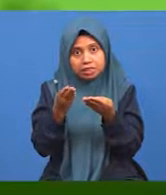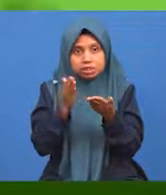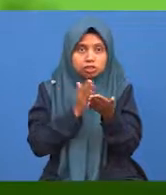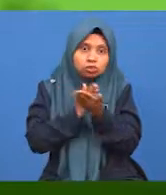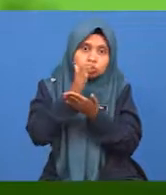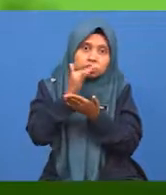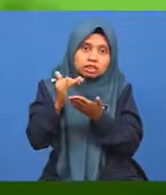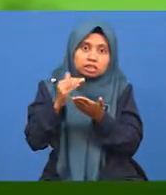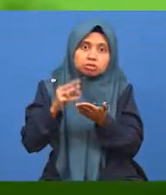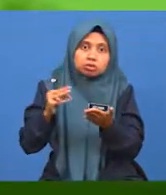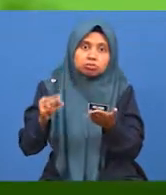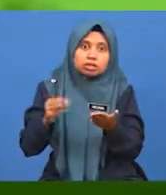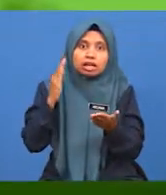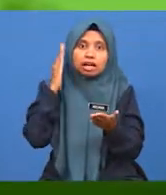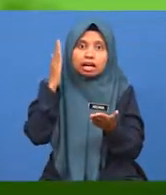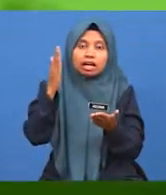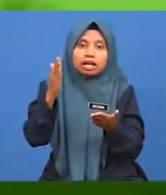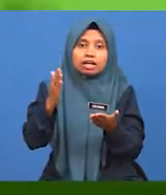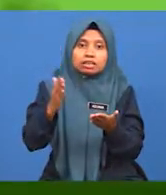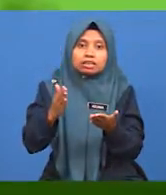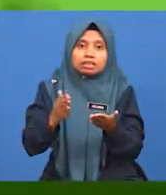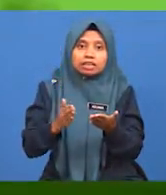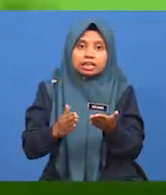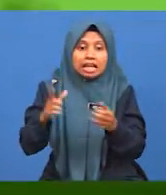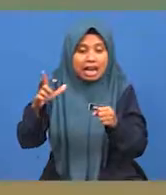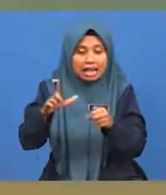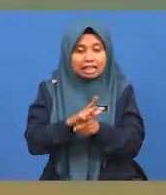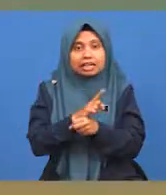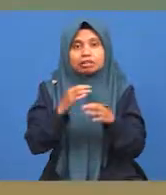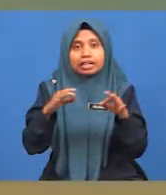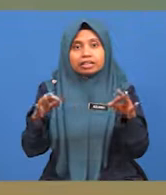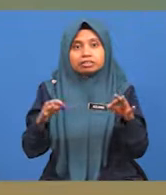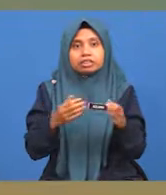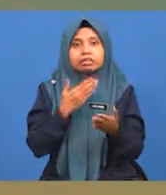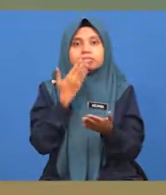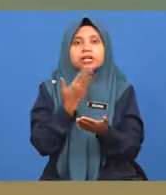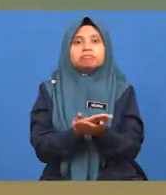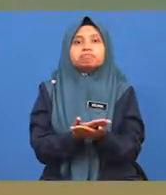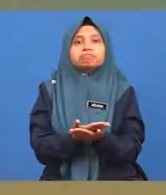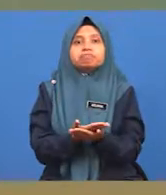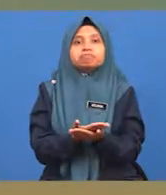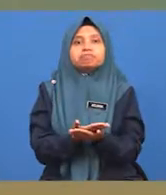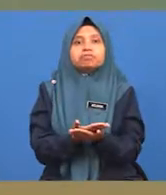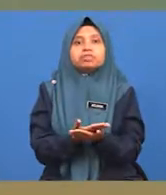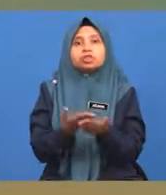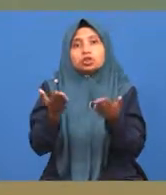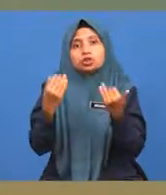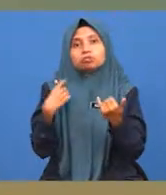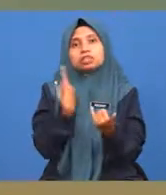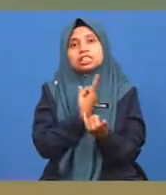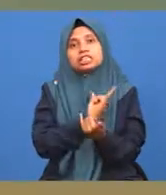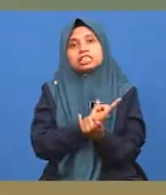Seterusnya, murid-murid akan melengkapkan ayat. Baiklah, sekarang mari kita